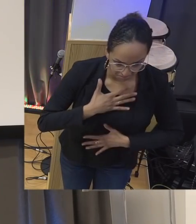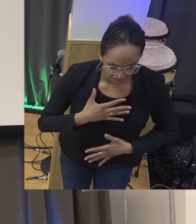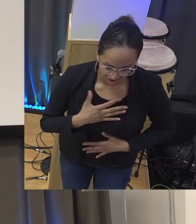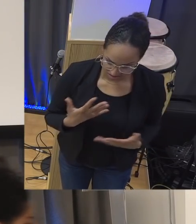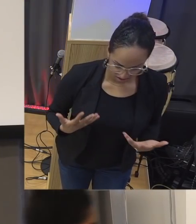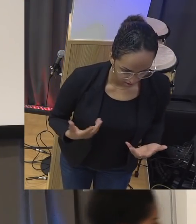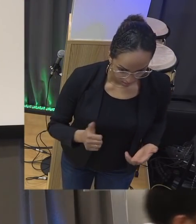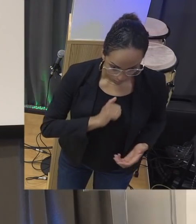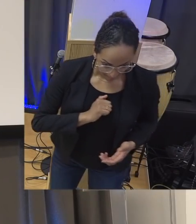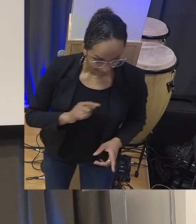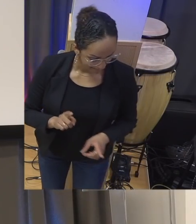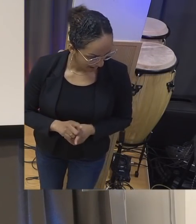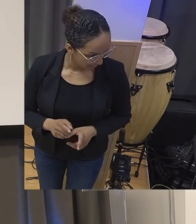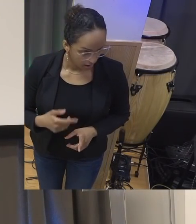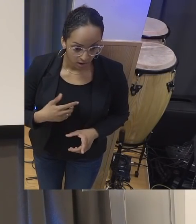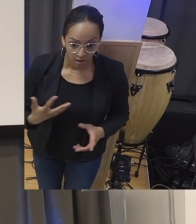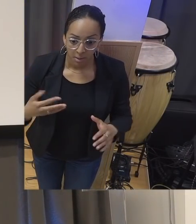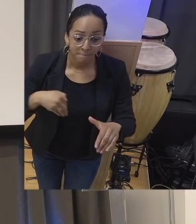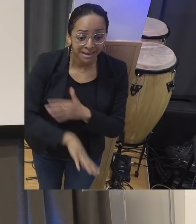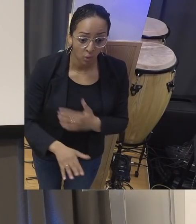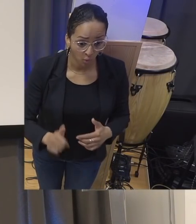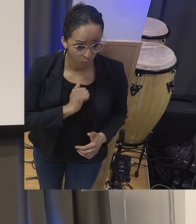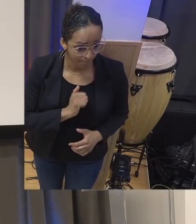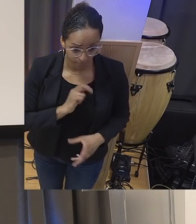je n'arrive pas à prendre le métro. Je ne sais pas comment vous faites, vous.